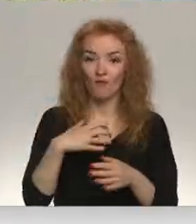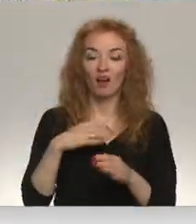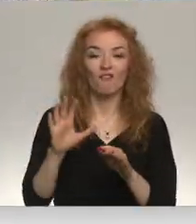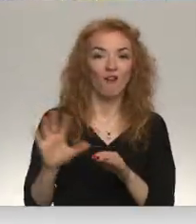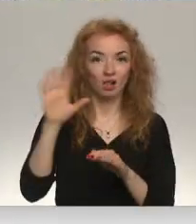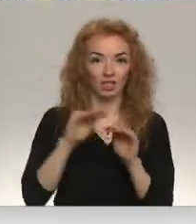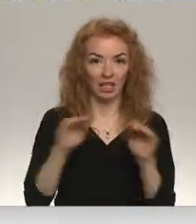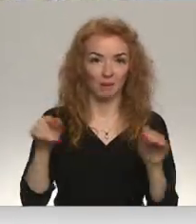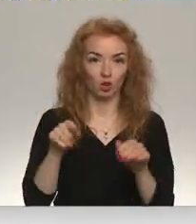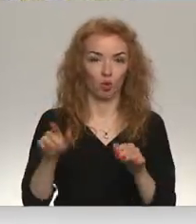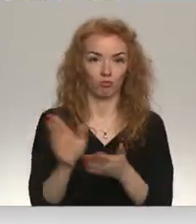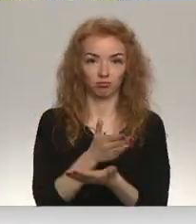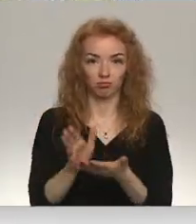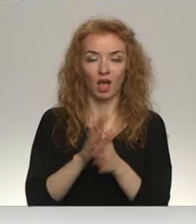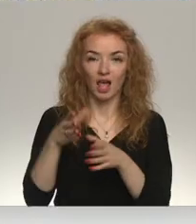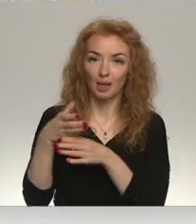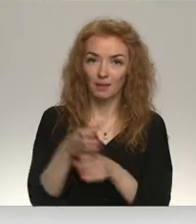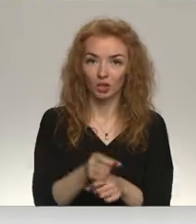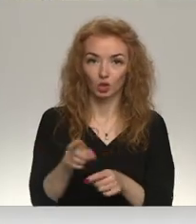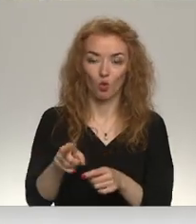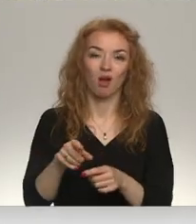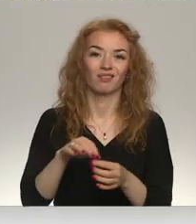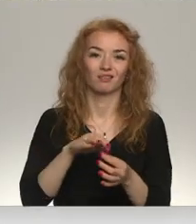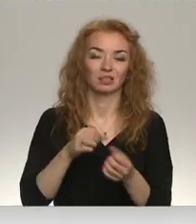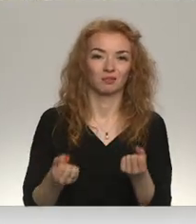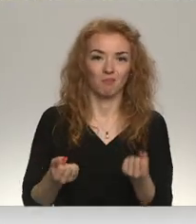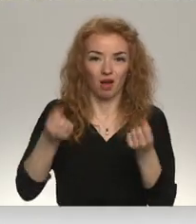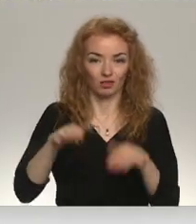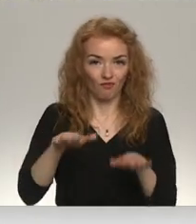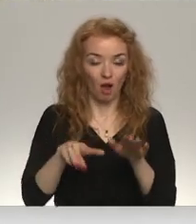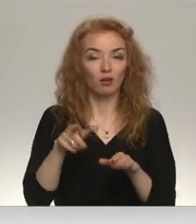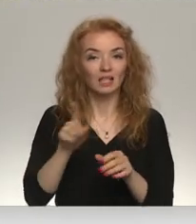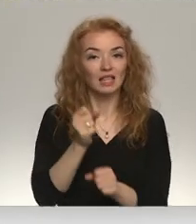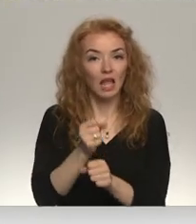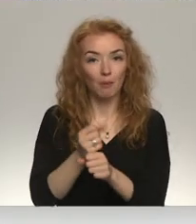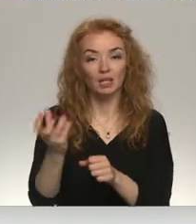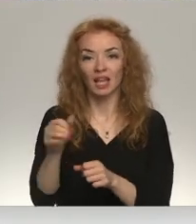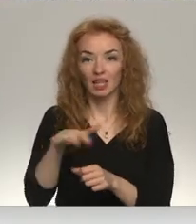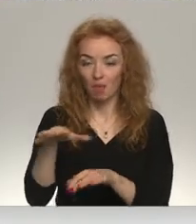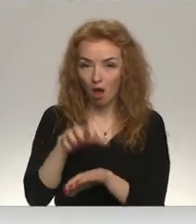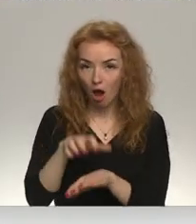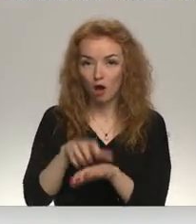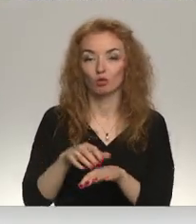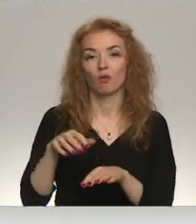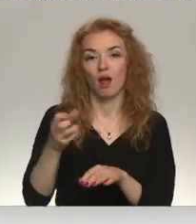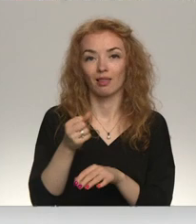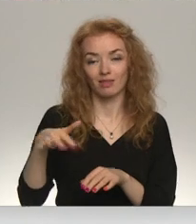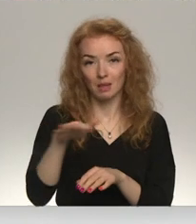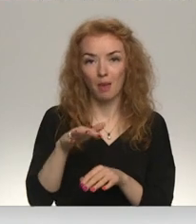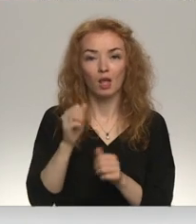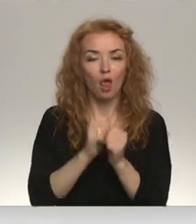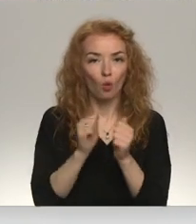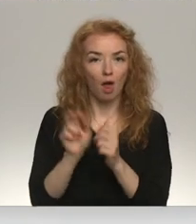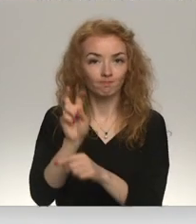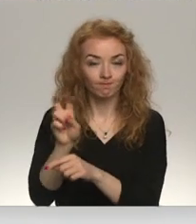līmenī. Lai mazinātu bērnu liekā svara problēmu, tas ir darbs ar visu ģimeni un ģimenes ārstiem bērnu regulāro vizīšu laikā.